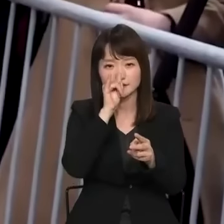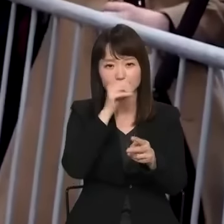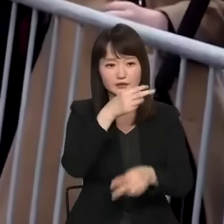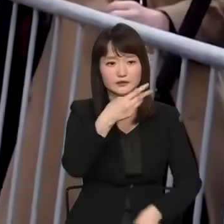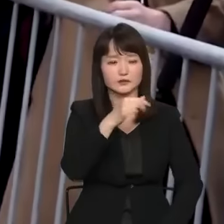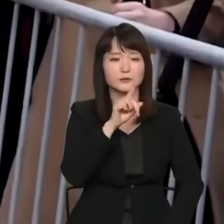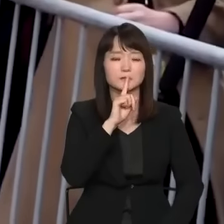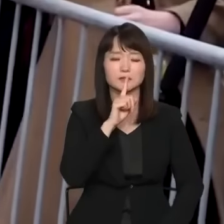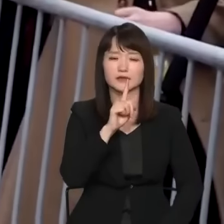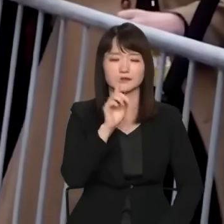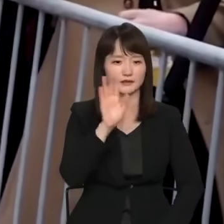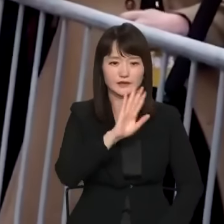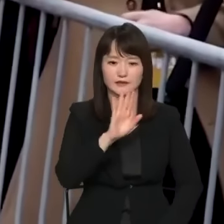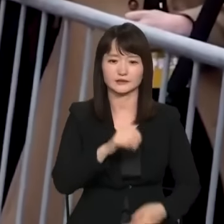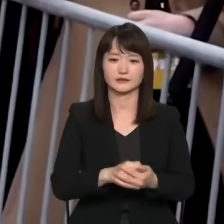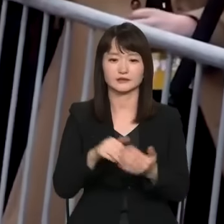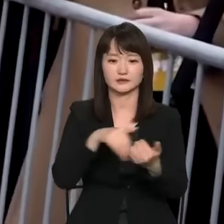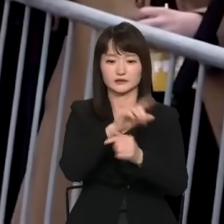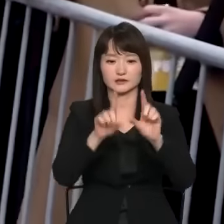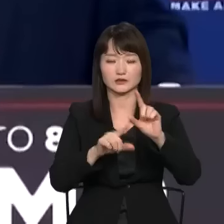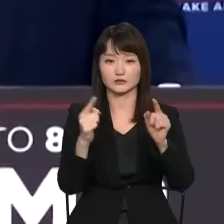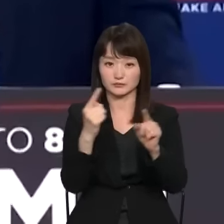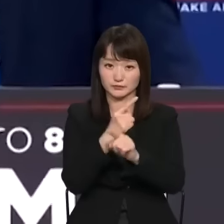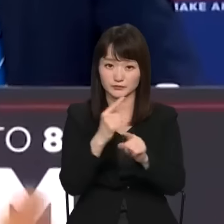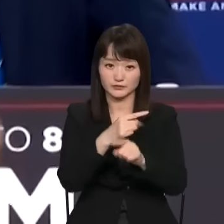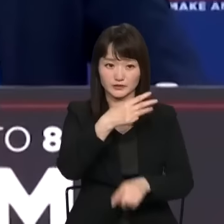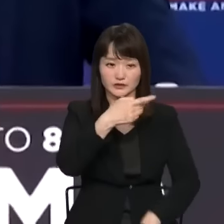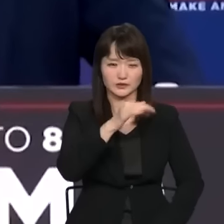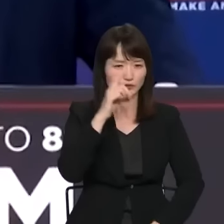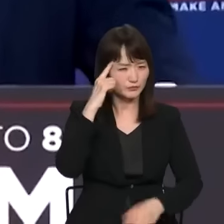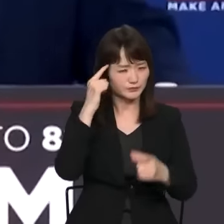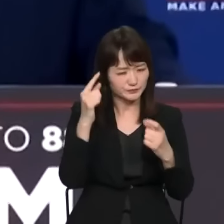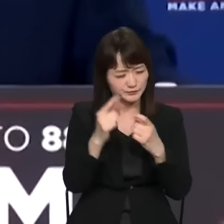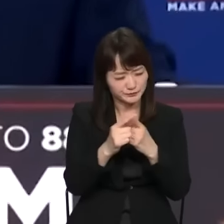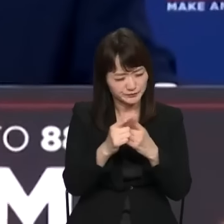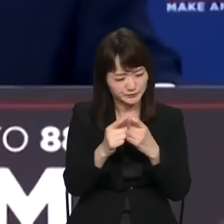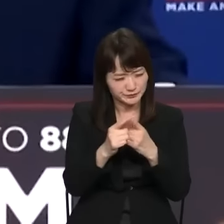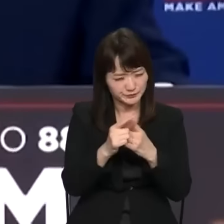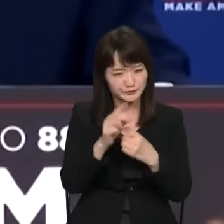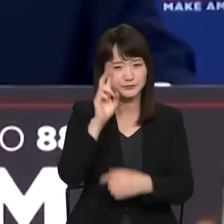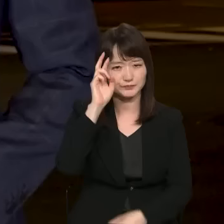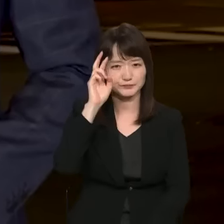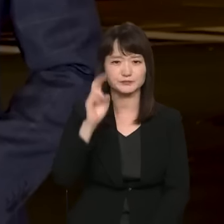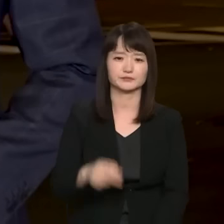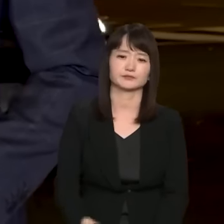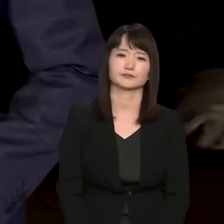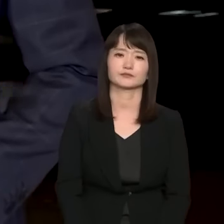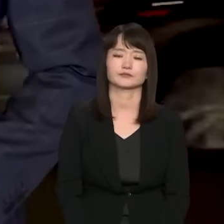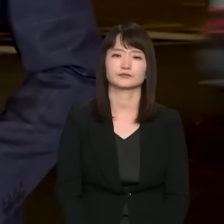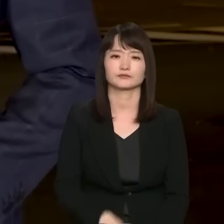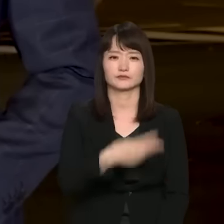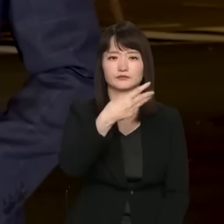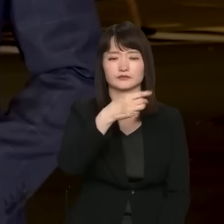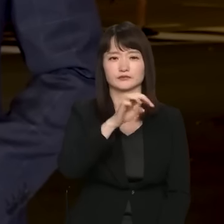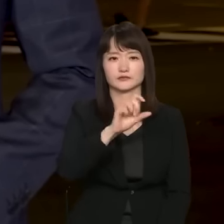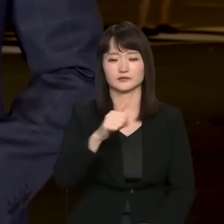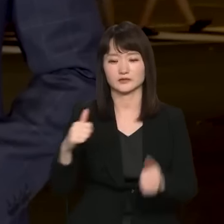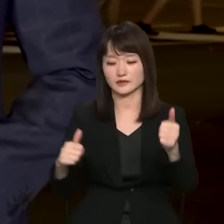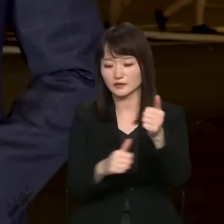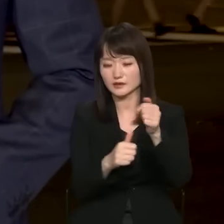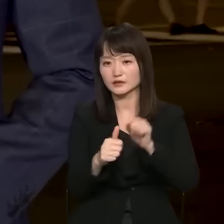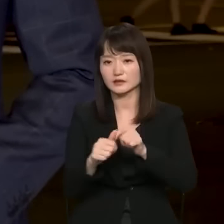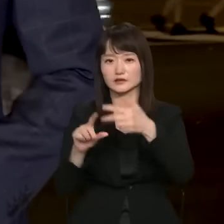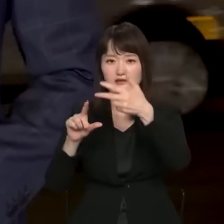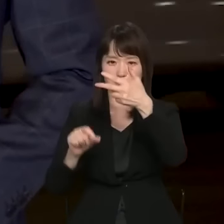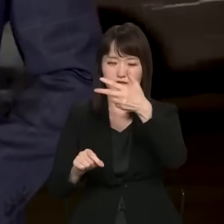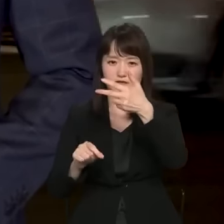바 있는데 상황이 달라진 만큼 트럼프의 고민이 깊어질 거란 관측입니다. 트럼프의 러닝메이트는 오는